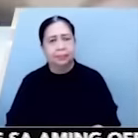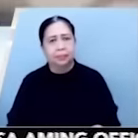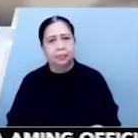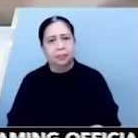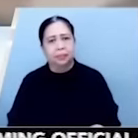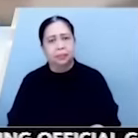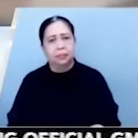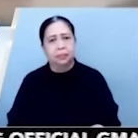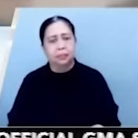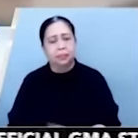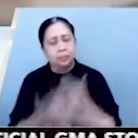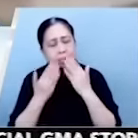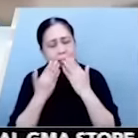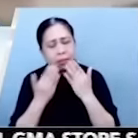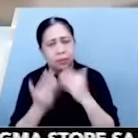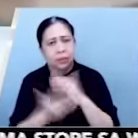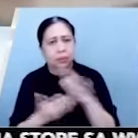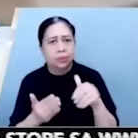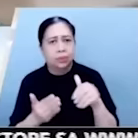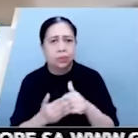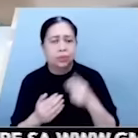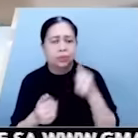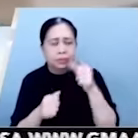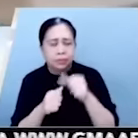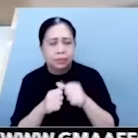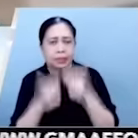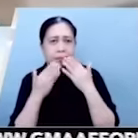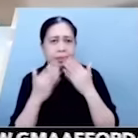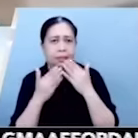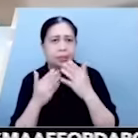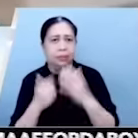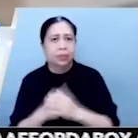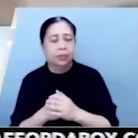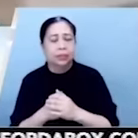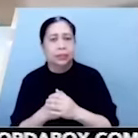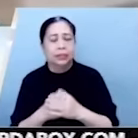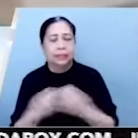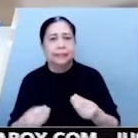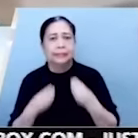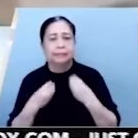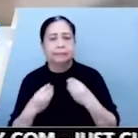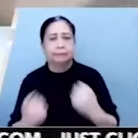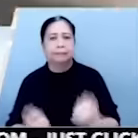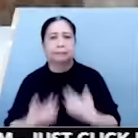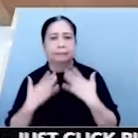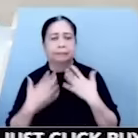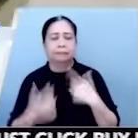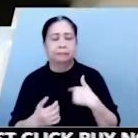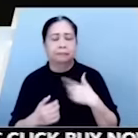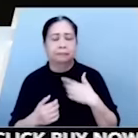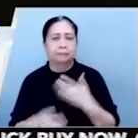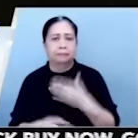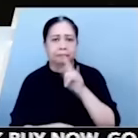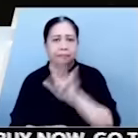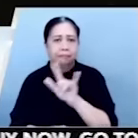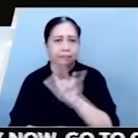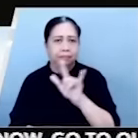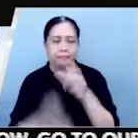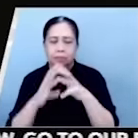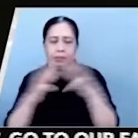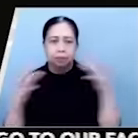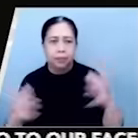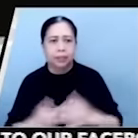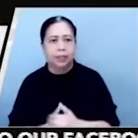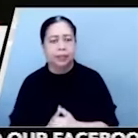Thank you for all the memories and thank you for bringing out the best in me. I love you so much. Kan ano yan